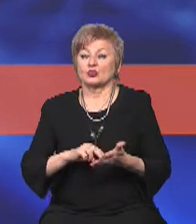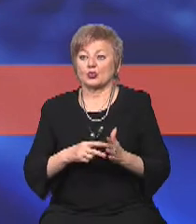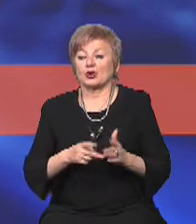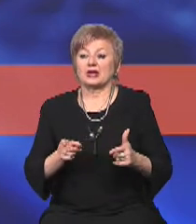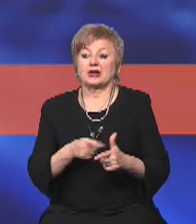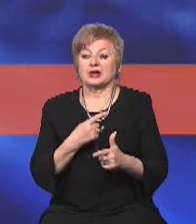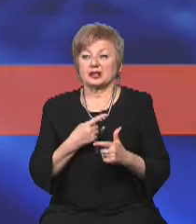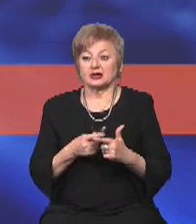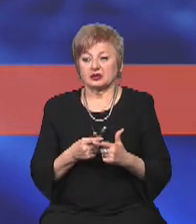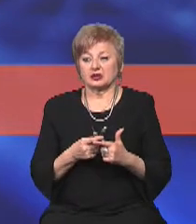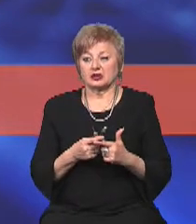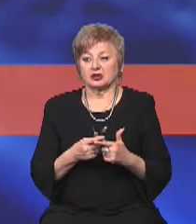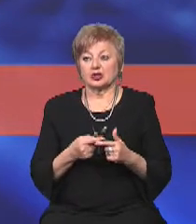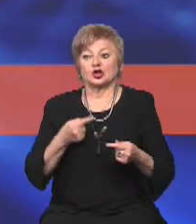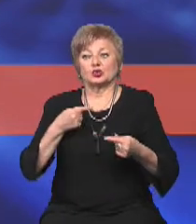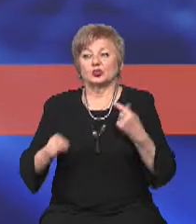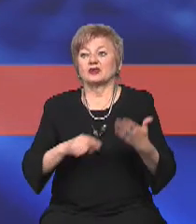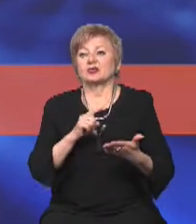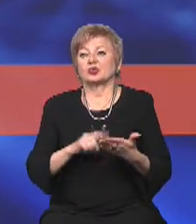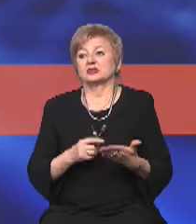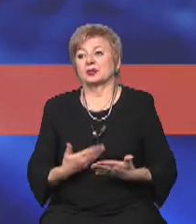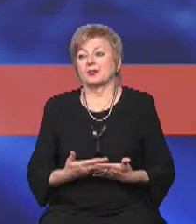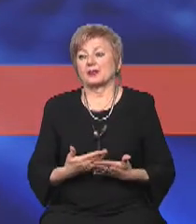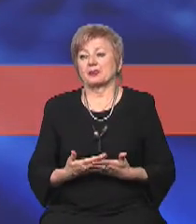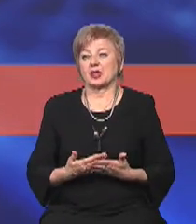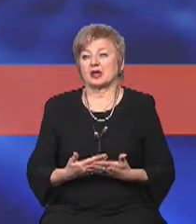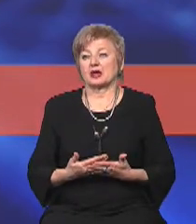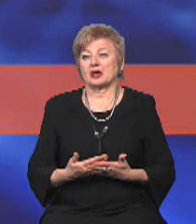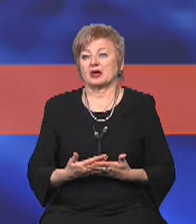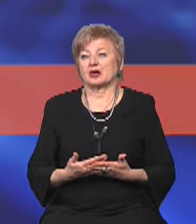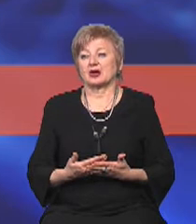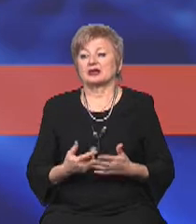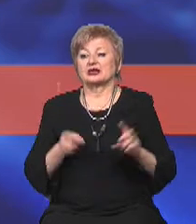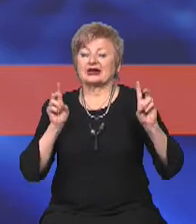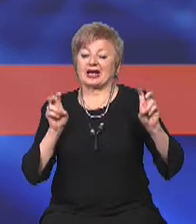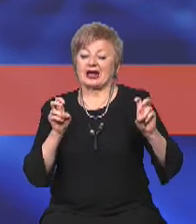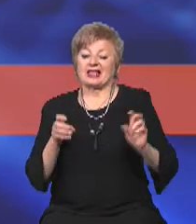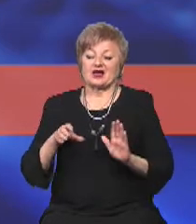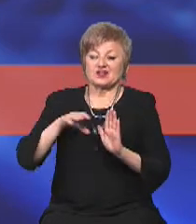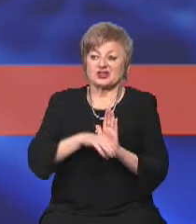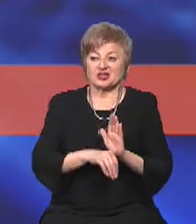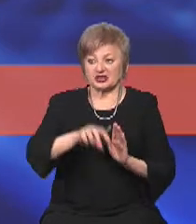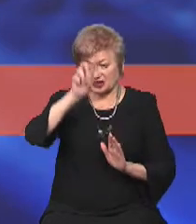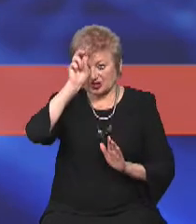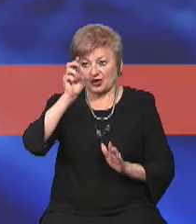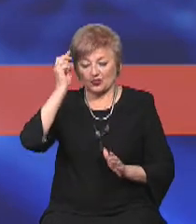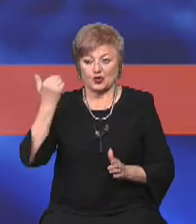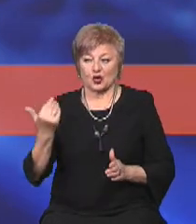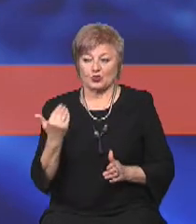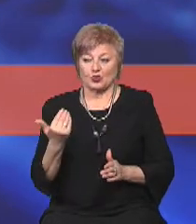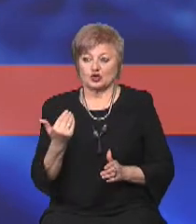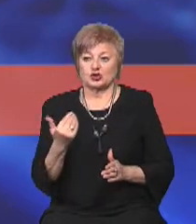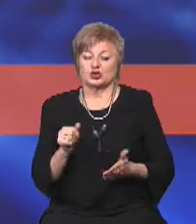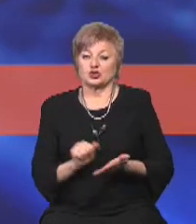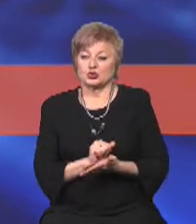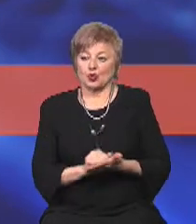Або інші питання, ну, наприклад, вже дана тема включена в бюджет міста, бюджет розвитку